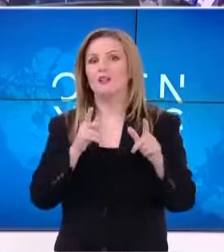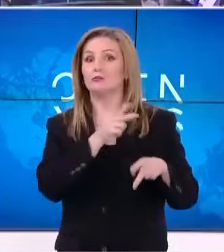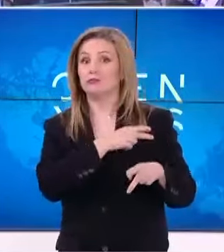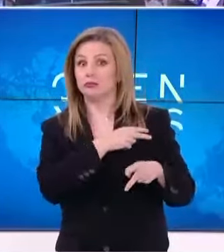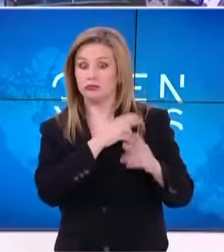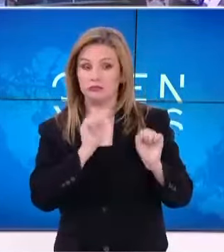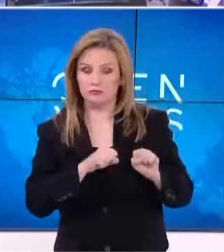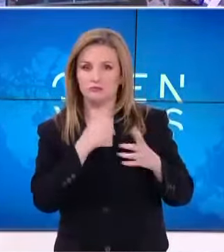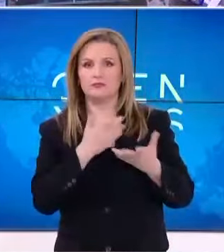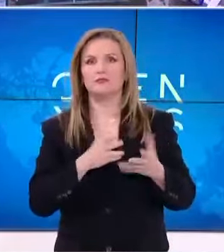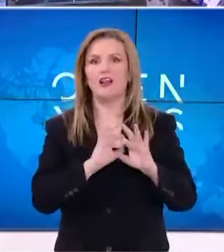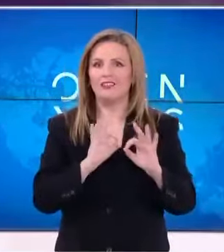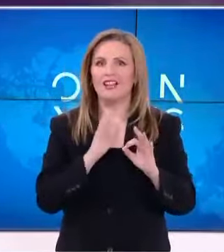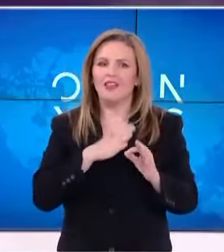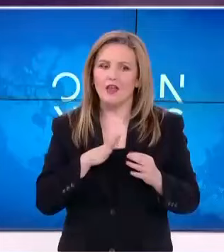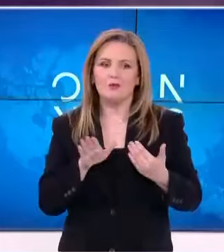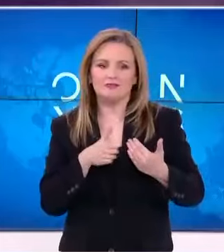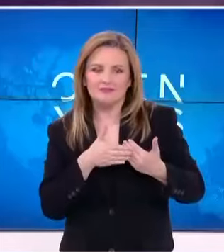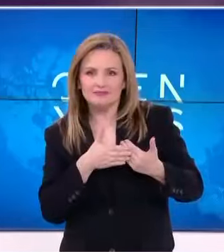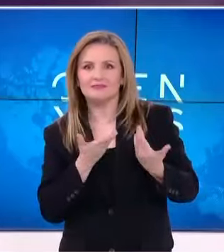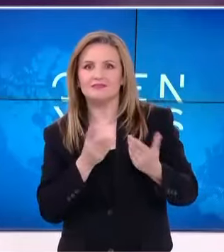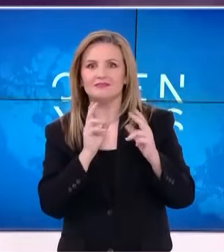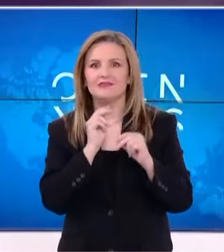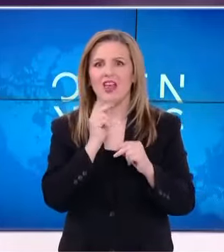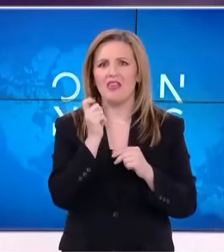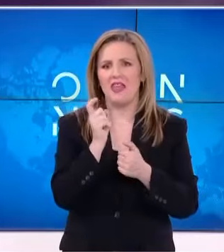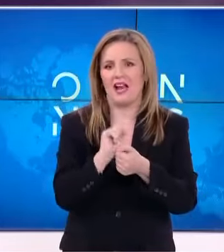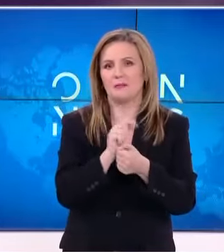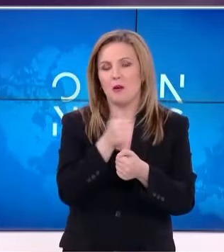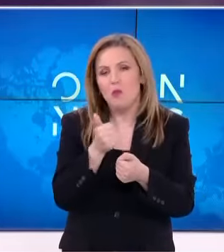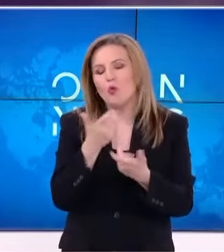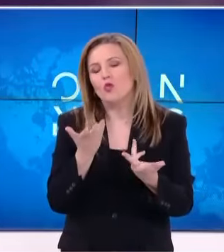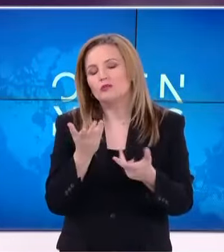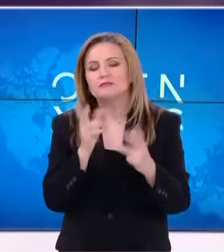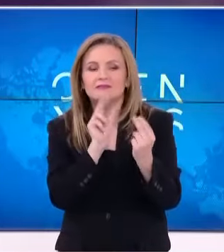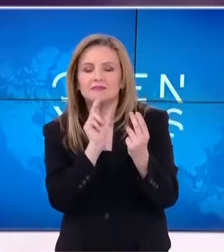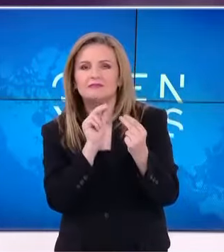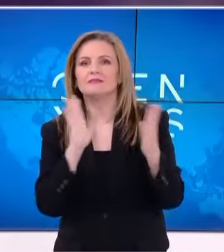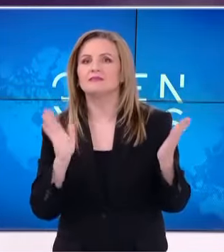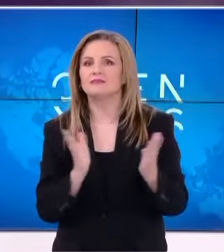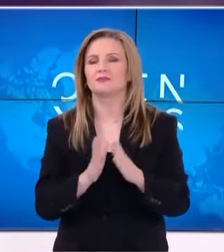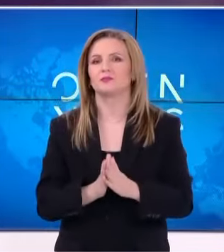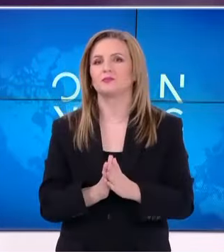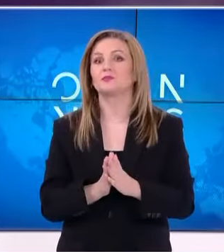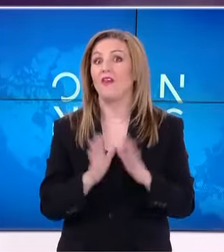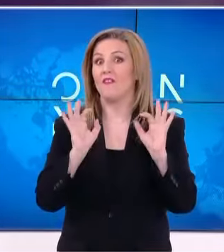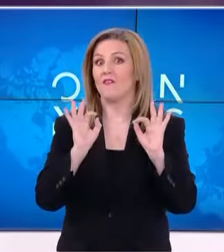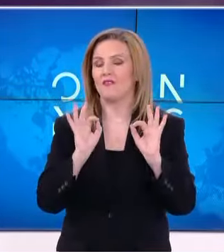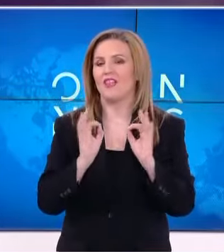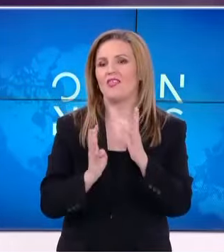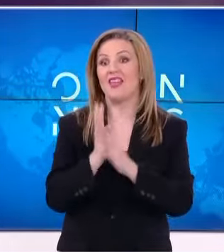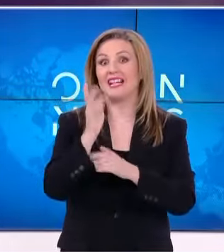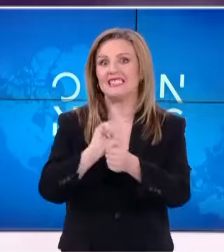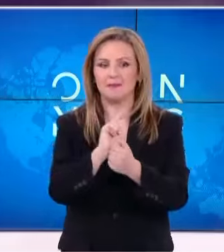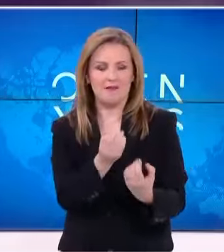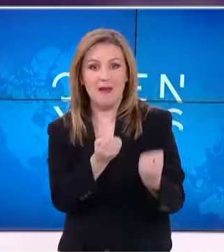ε εντάξει να κλείσουμε είμαστε νομίζω 10 λεπτά στον αέρα ε καταλαβαίνω ότι 14 με